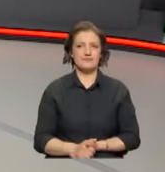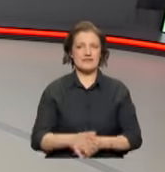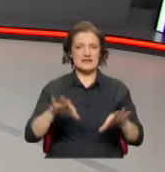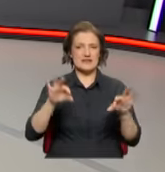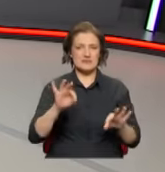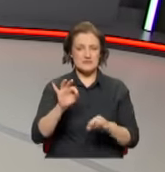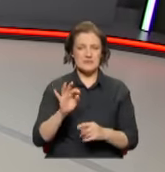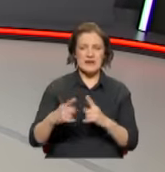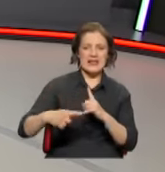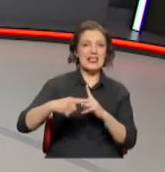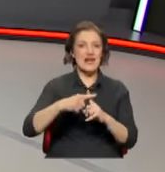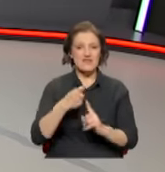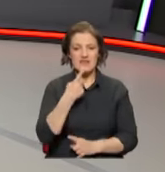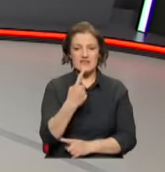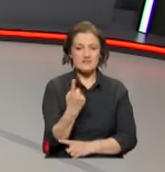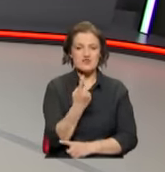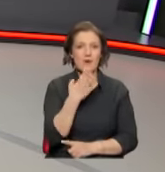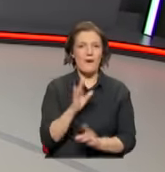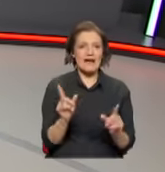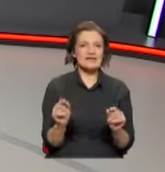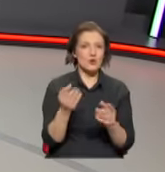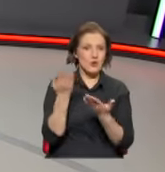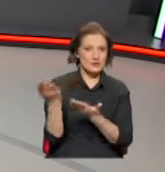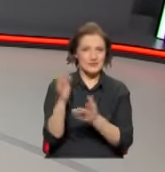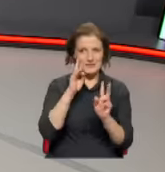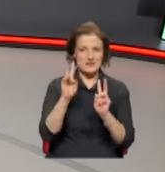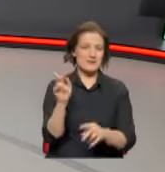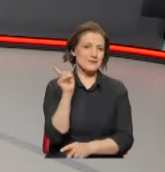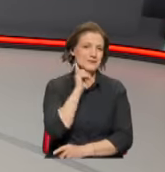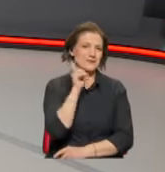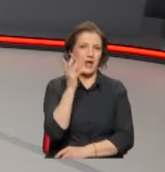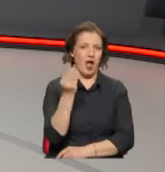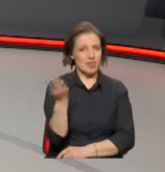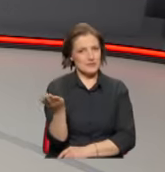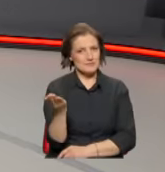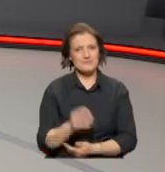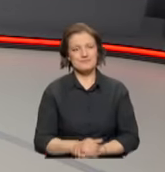Şimdi bunun üstüne eklenecek bir şey yok. İstakoz işte. Görüyorsunuz bayağı popüler oldu.